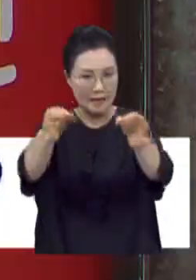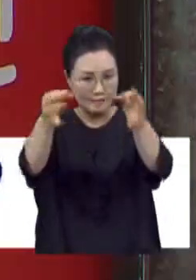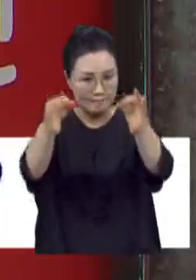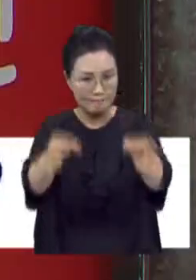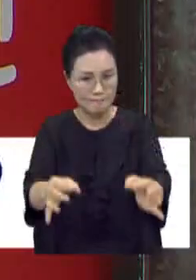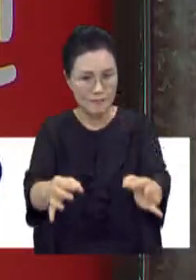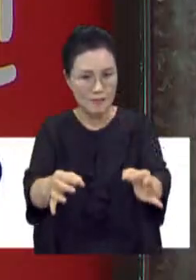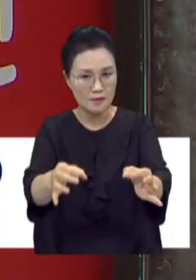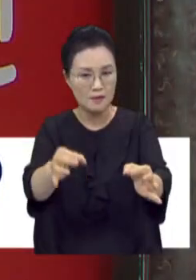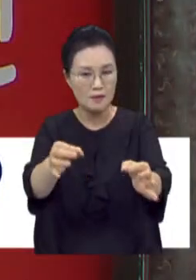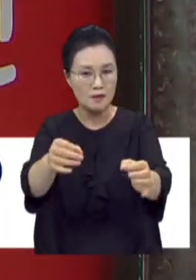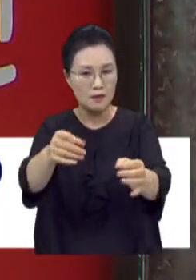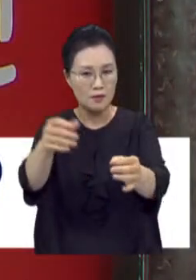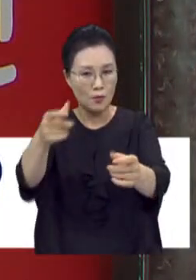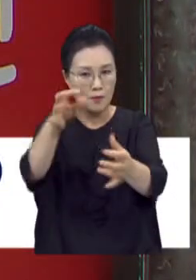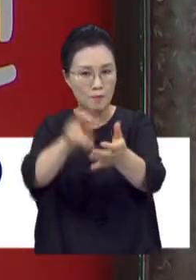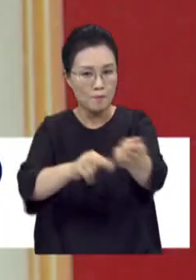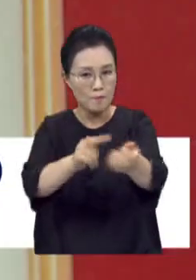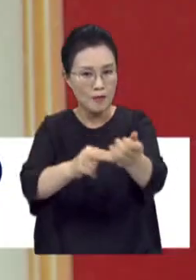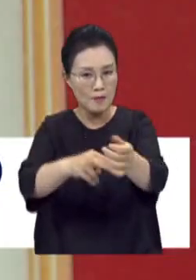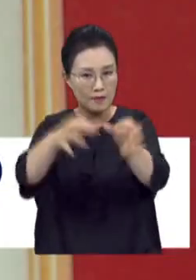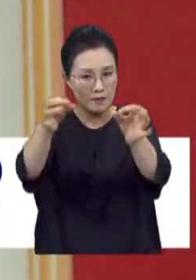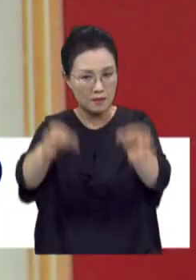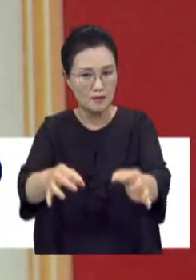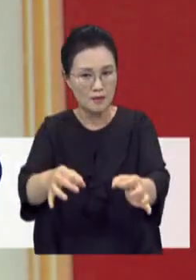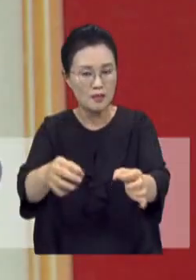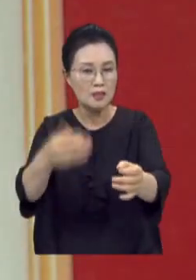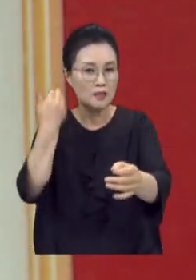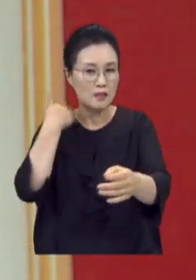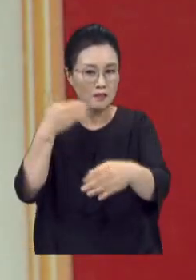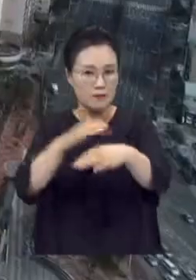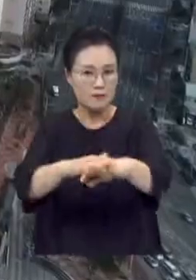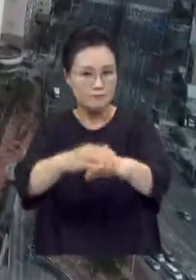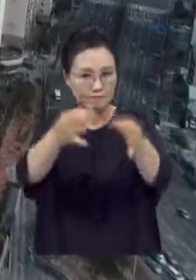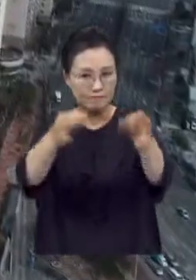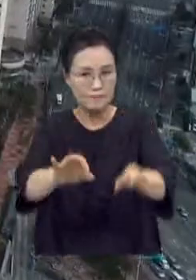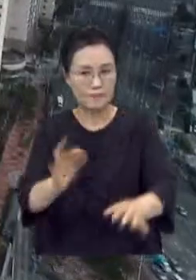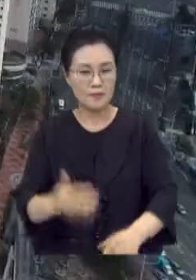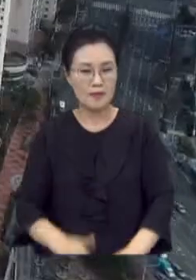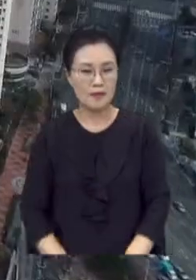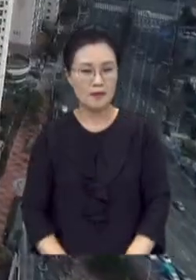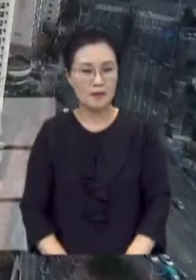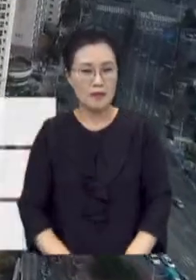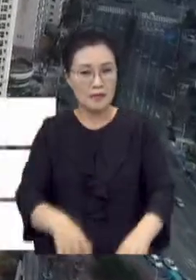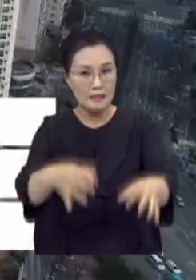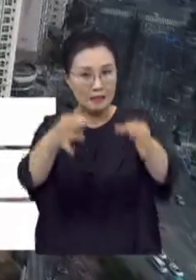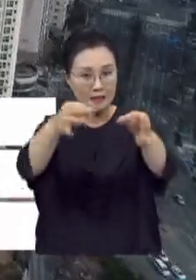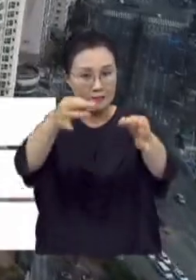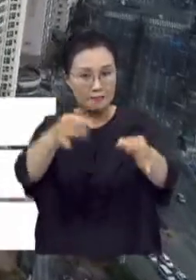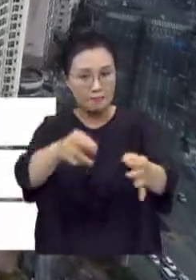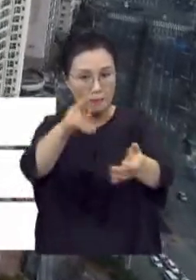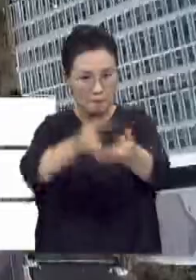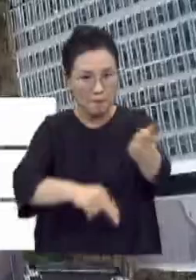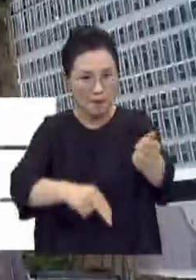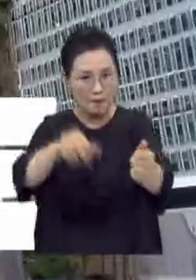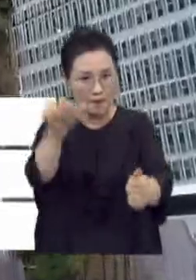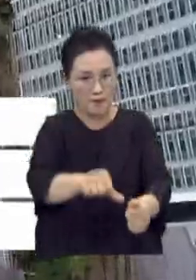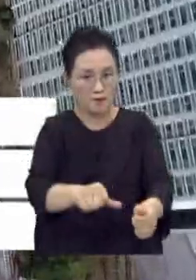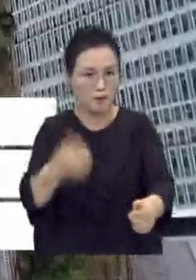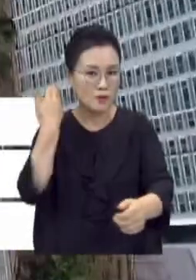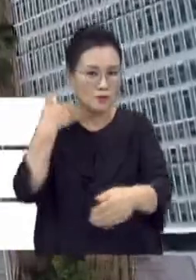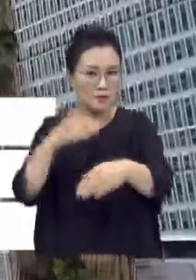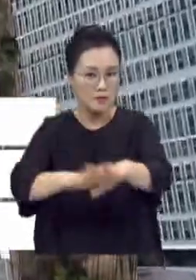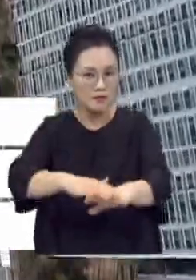지역 전체 집값을 끌어내리는 블랙홀이 되고 있습니다 깡통 매매와 깡통 전세 물량이